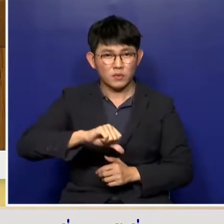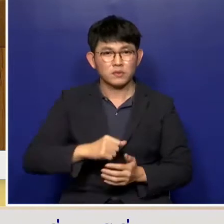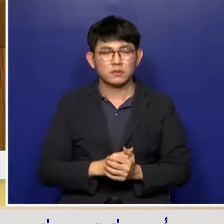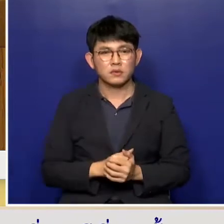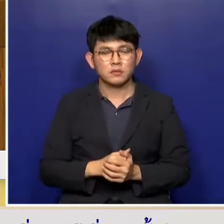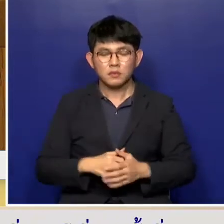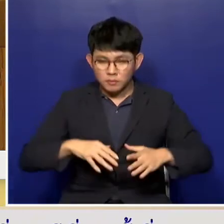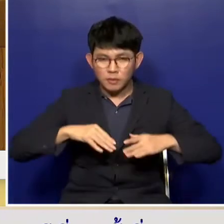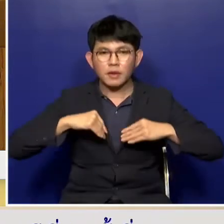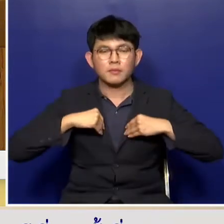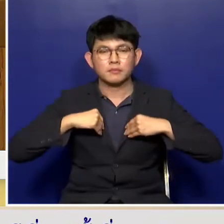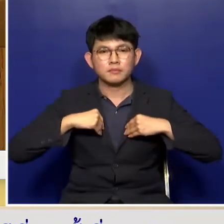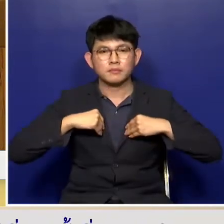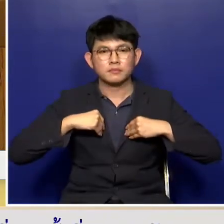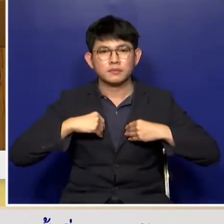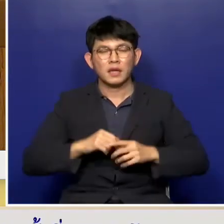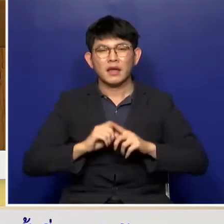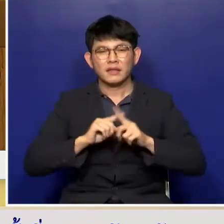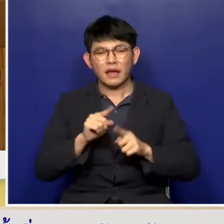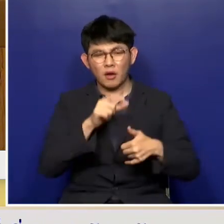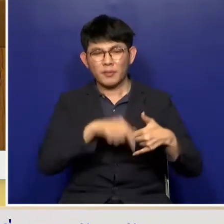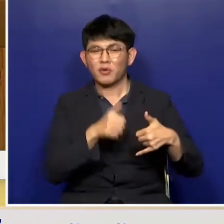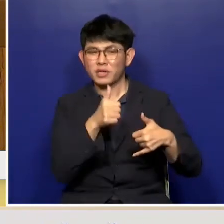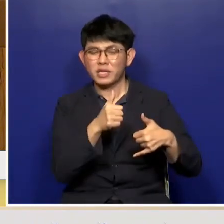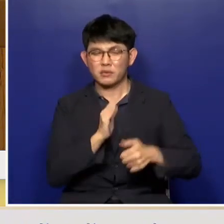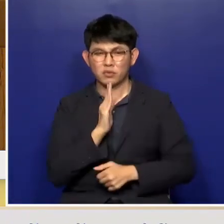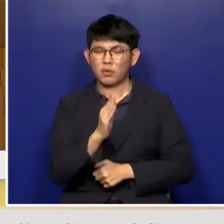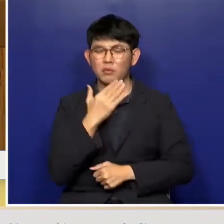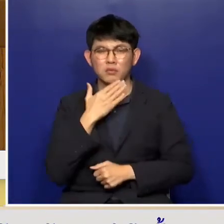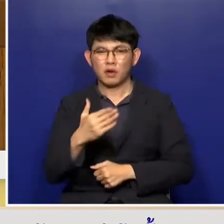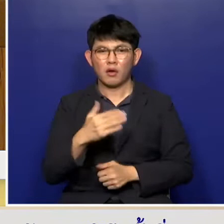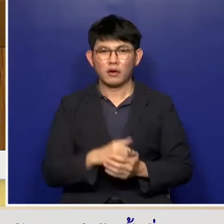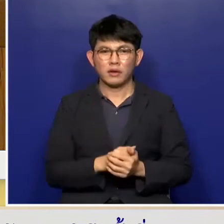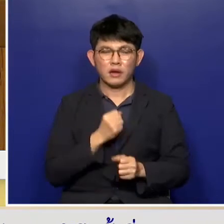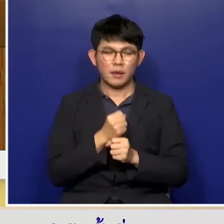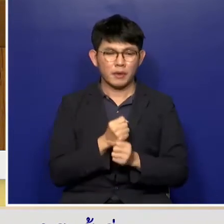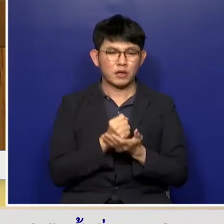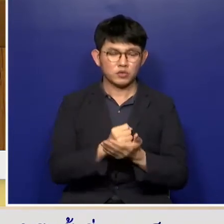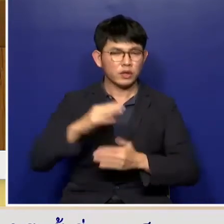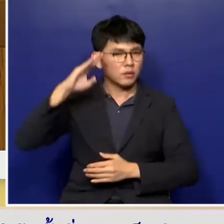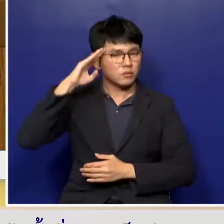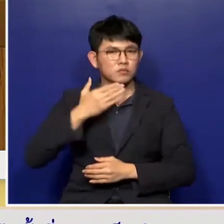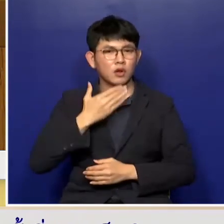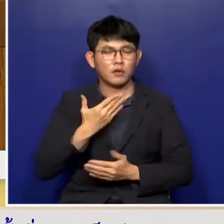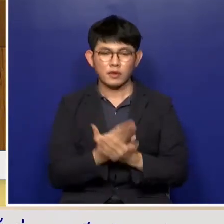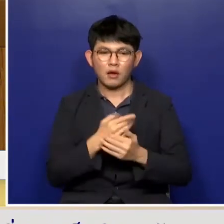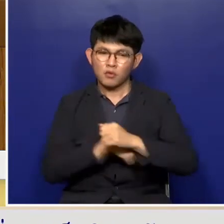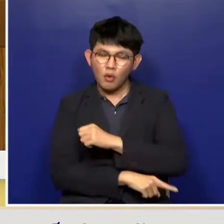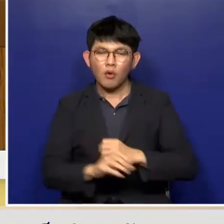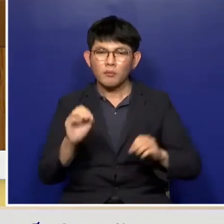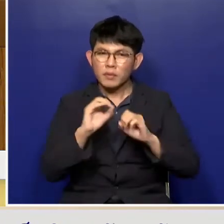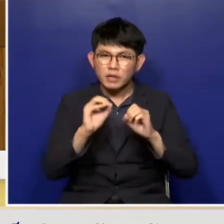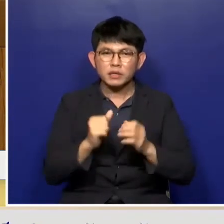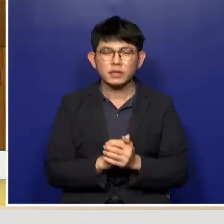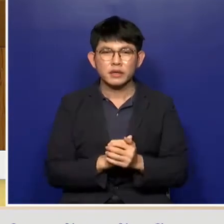ก็จะยอมรับแต่เขากเปคนดี เขาก็ซอศาตกัผมมาโยตลอดไมเคยกศโก ไม่เคยทดตลิตย ไม่มี